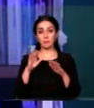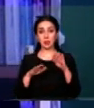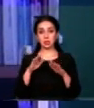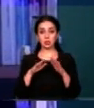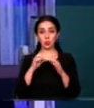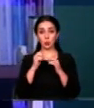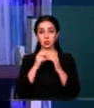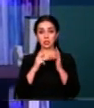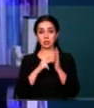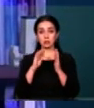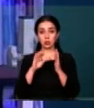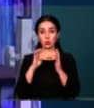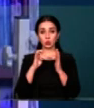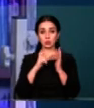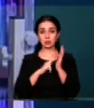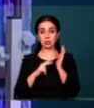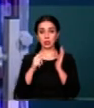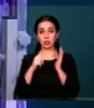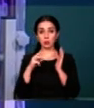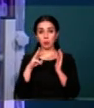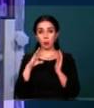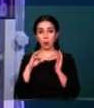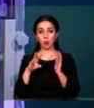18480 gram taqsim mol bo'lgan